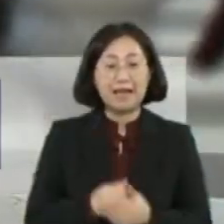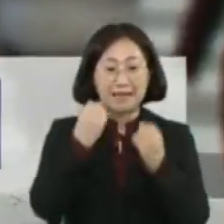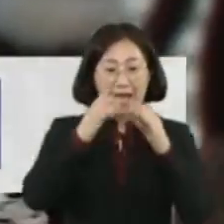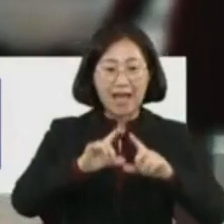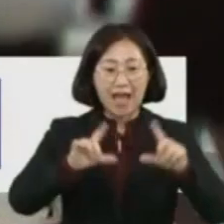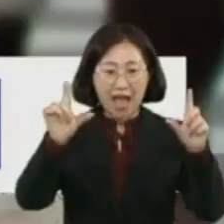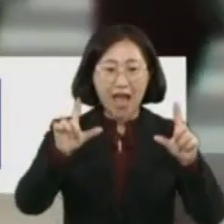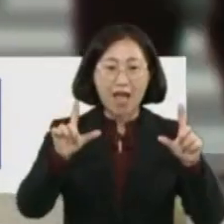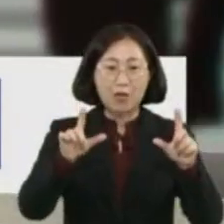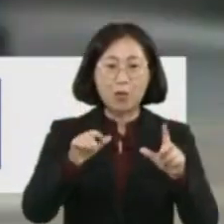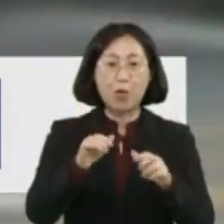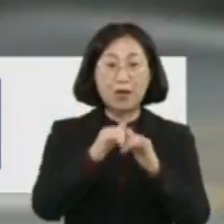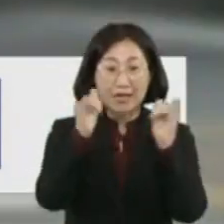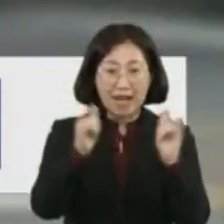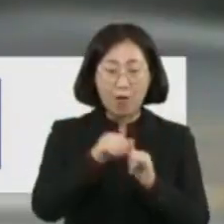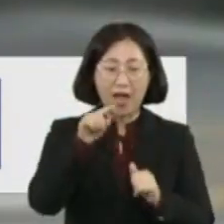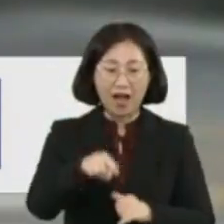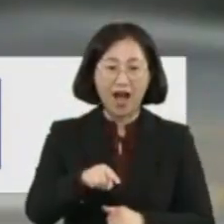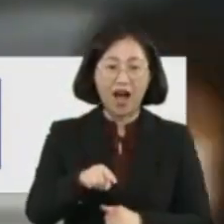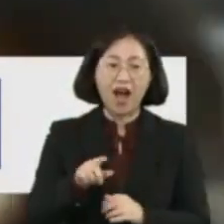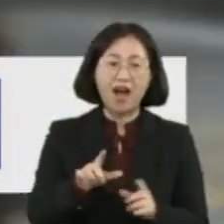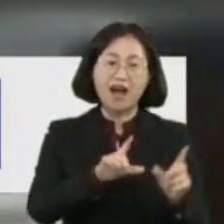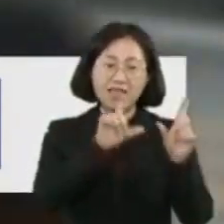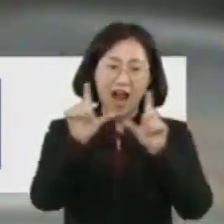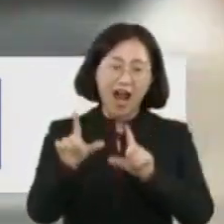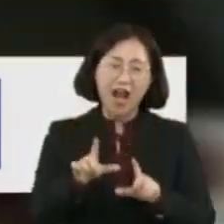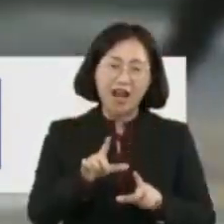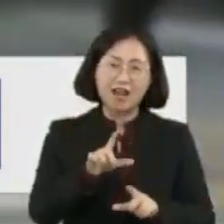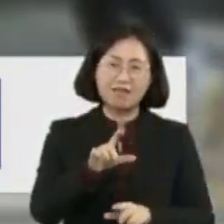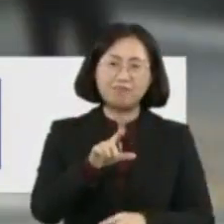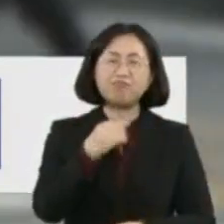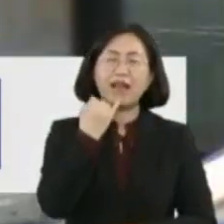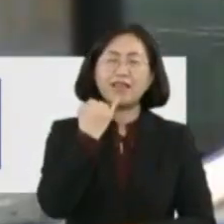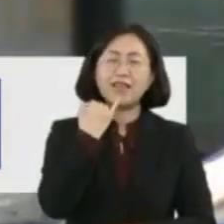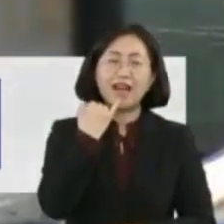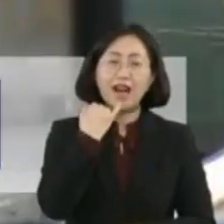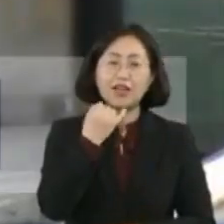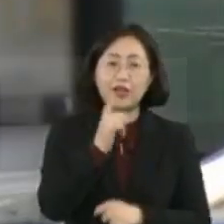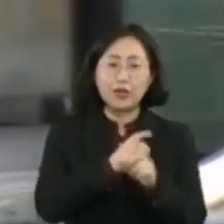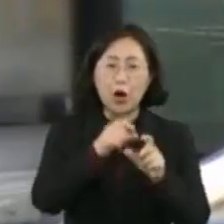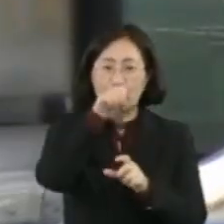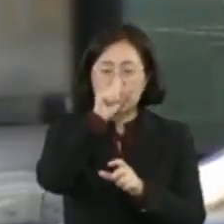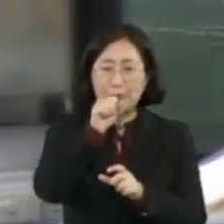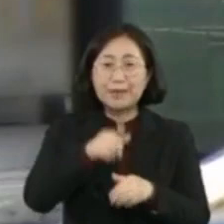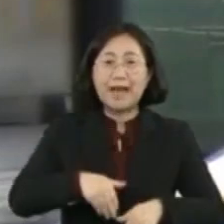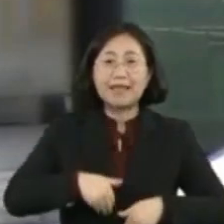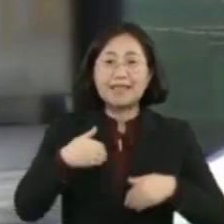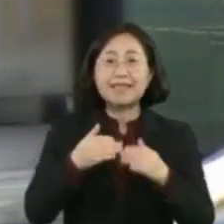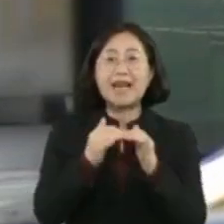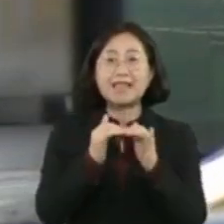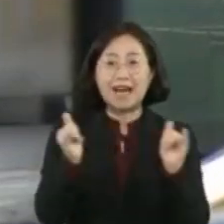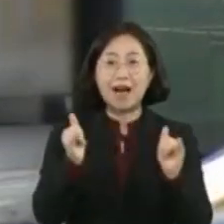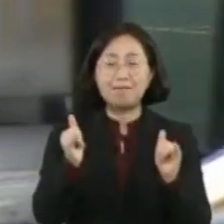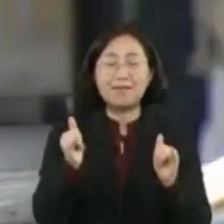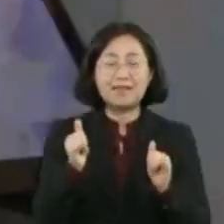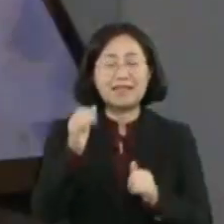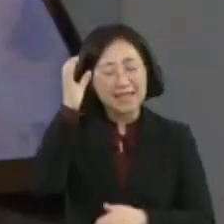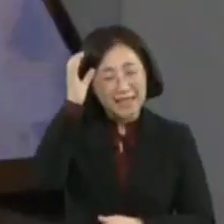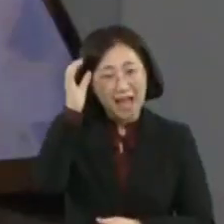점점 각박해지는 이 사회가 아직은 살만하다고 느낄 수 있는 우리 곁에 더 많은 영웅 소식을 기대한다고